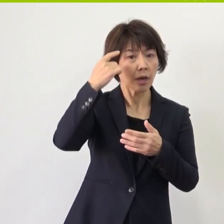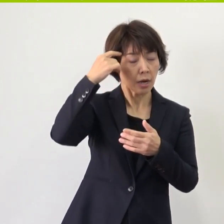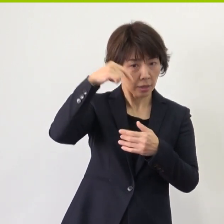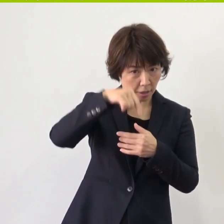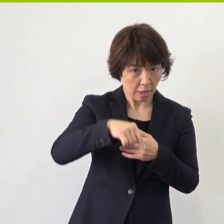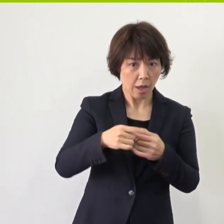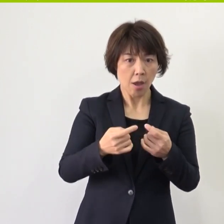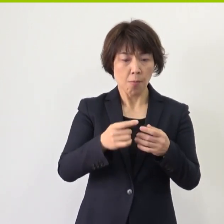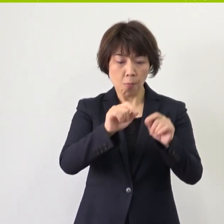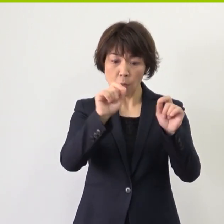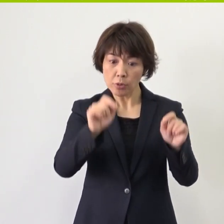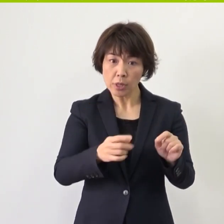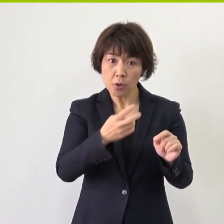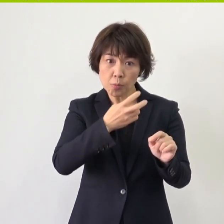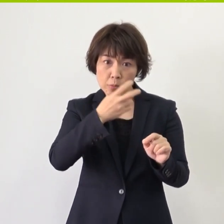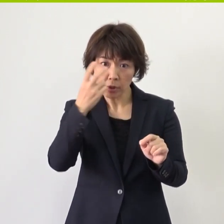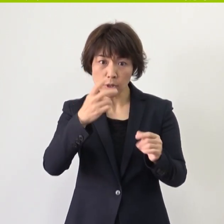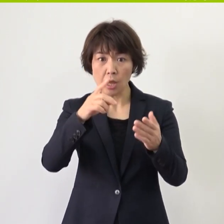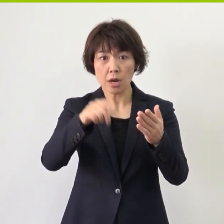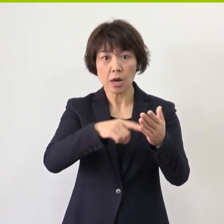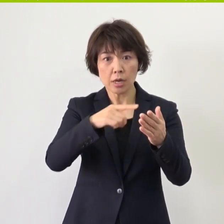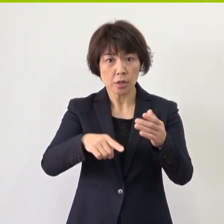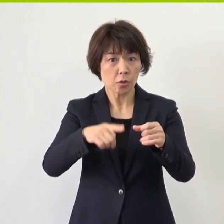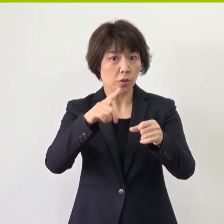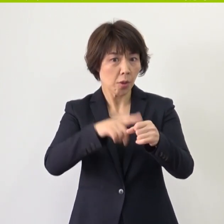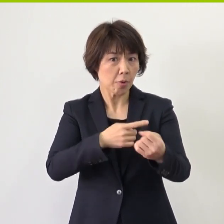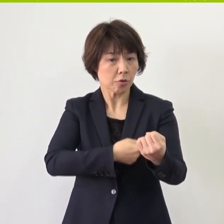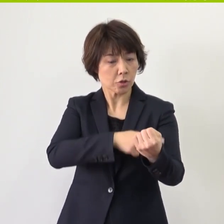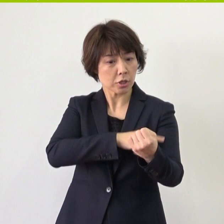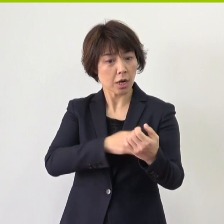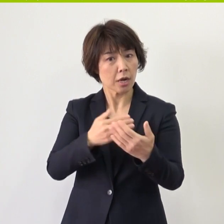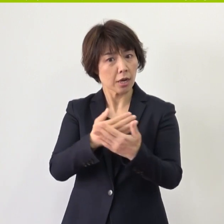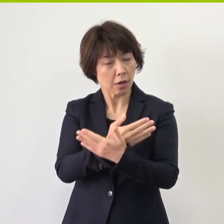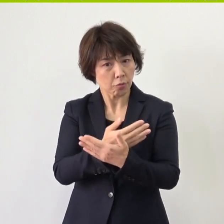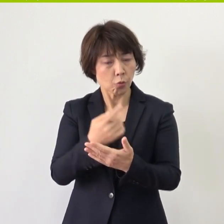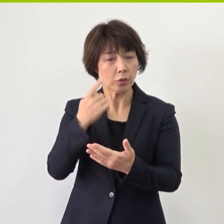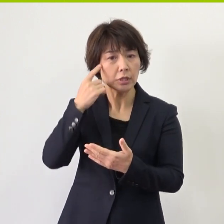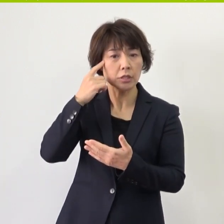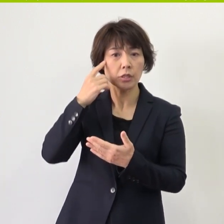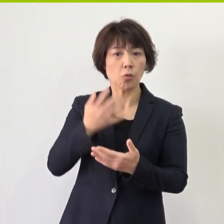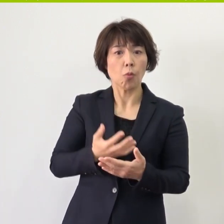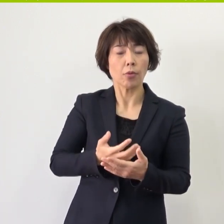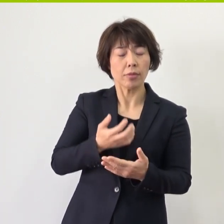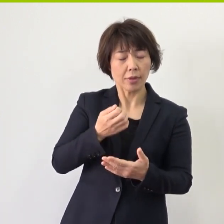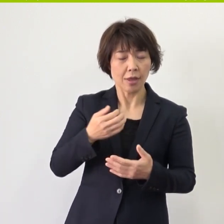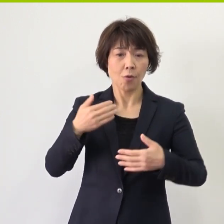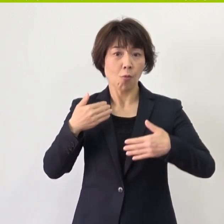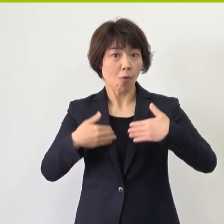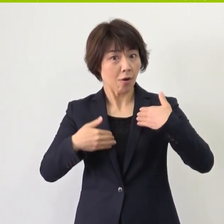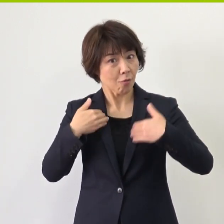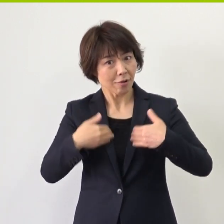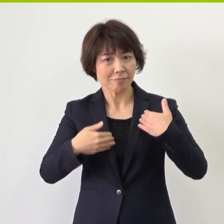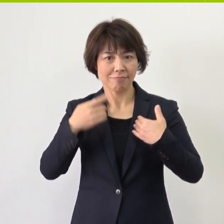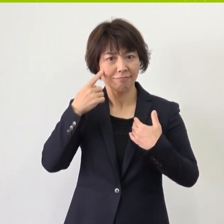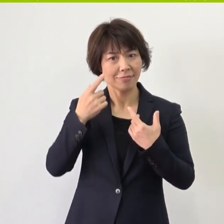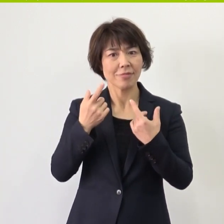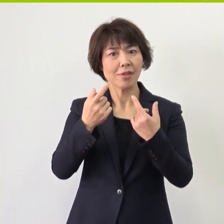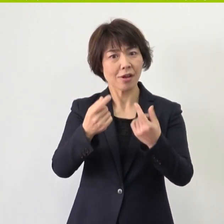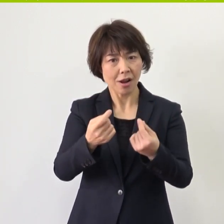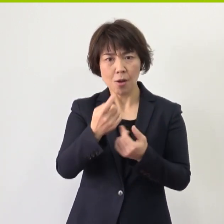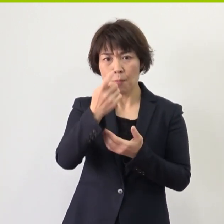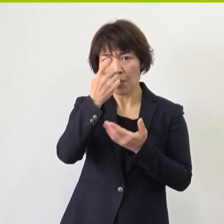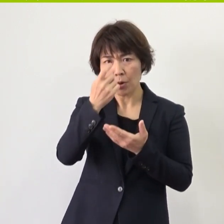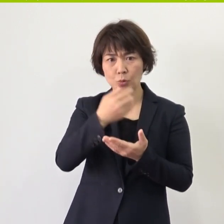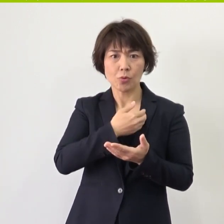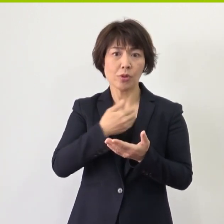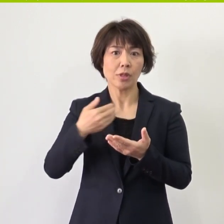題を見つけ解決していく力となっていくためのものだという意識を持って、ワクワク感を感じながら学ぶ